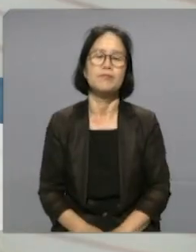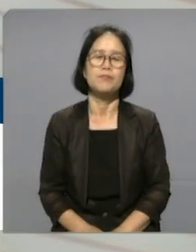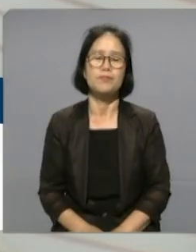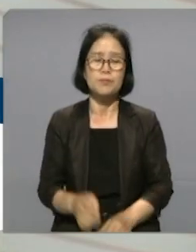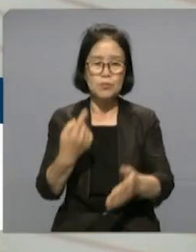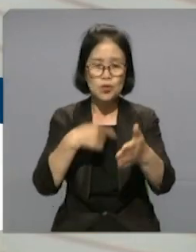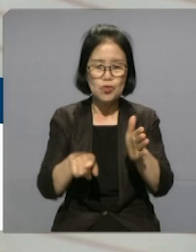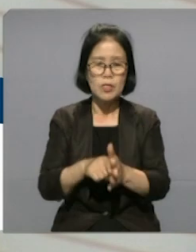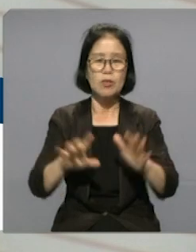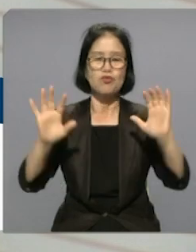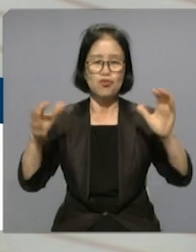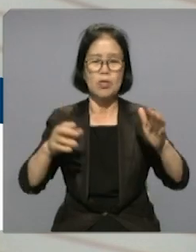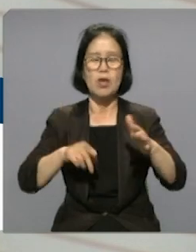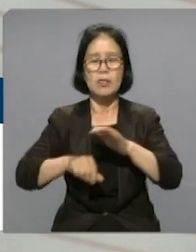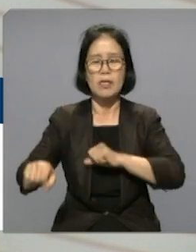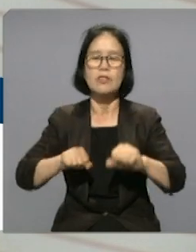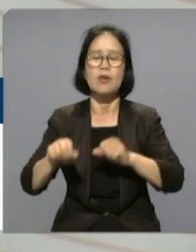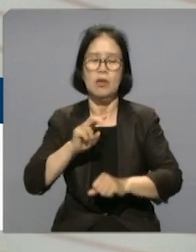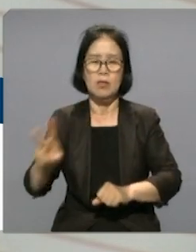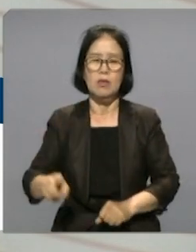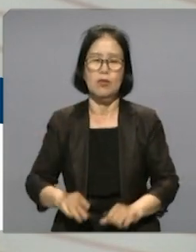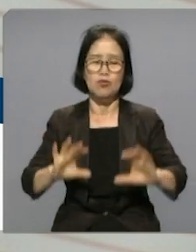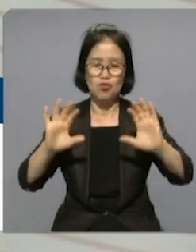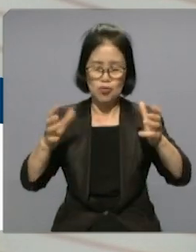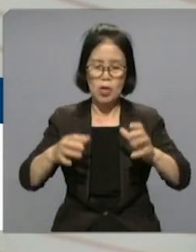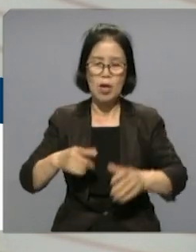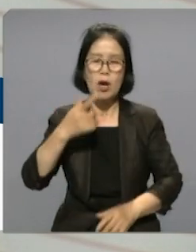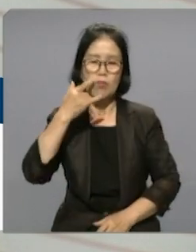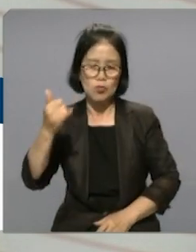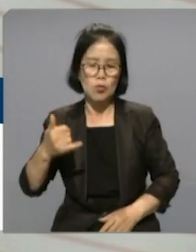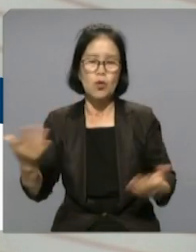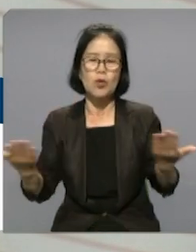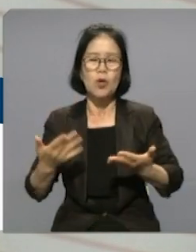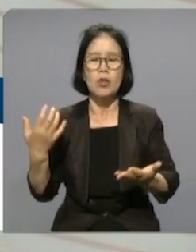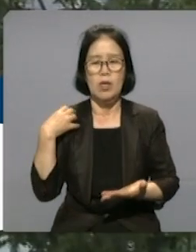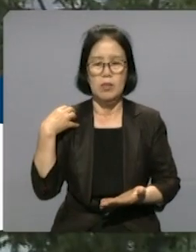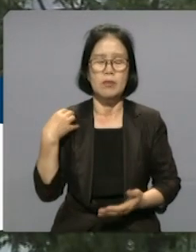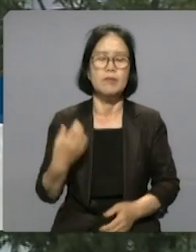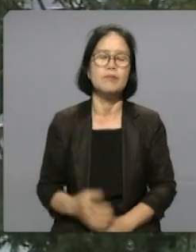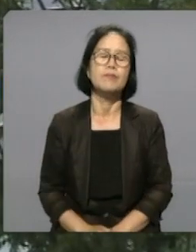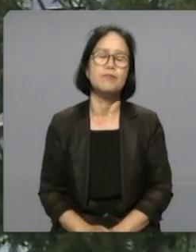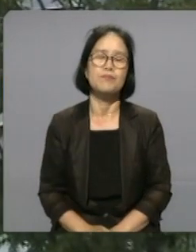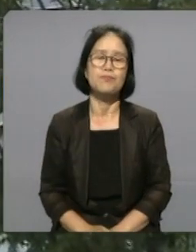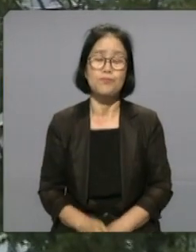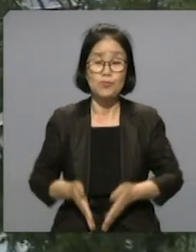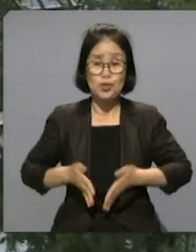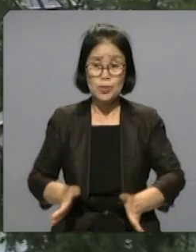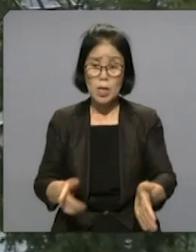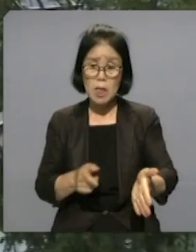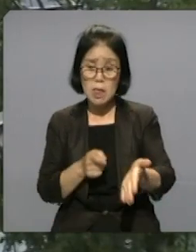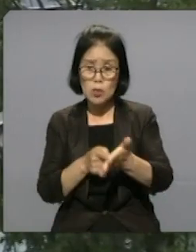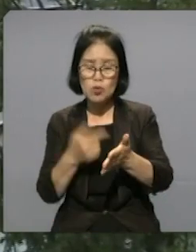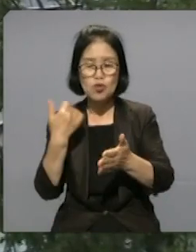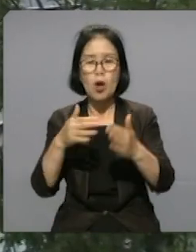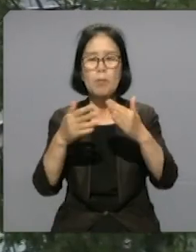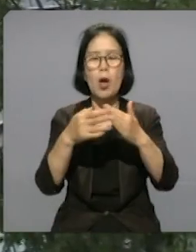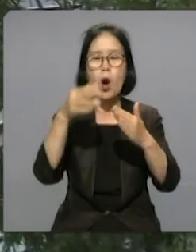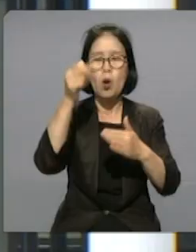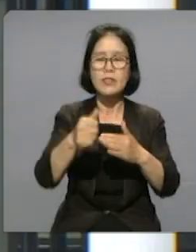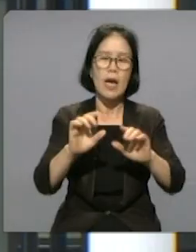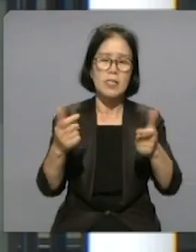이를 위해서는 국가가 나서야 합니다. 국가가 부모 역할을 해야 합니다. 출생신고의 주체를 병원이